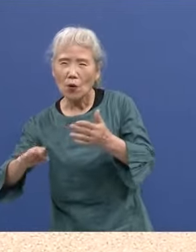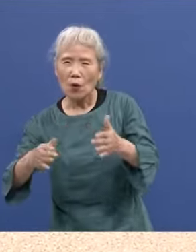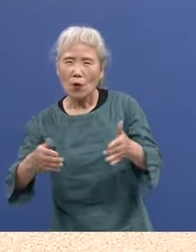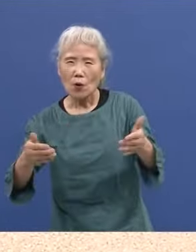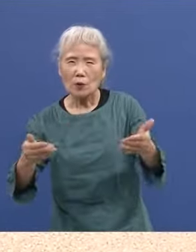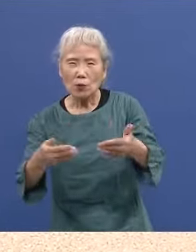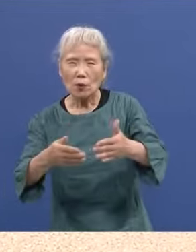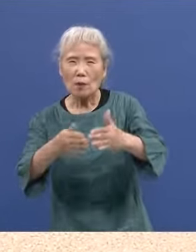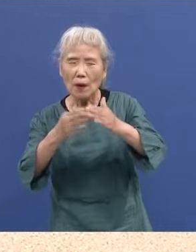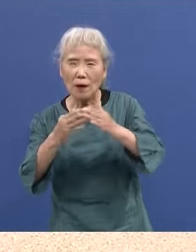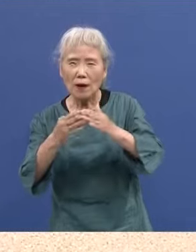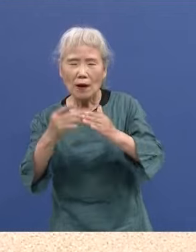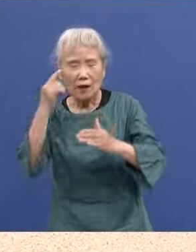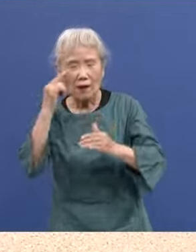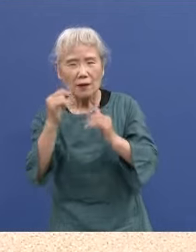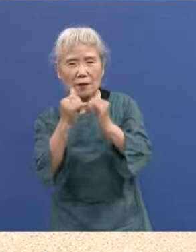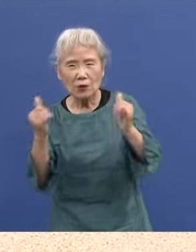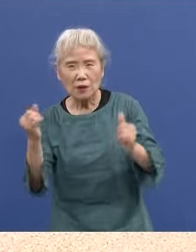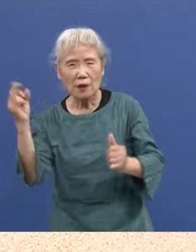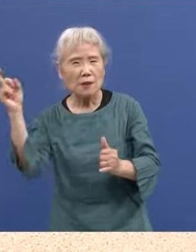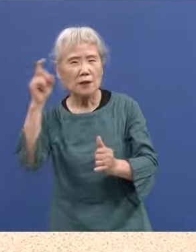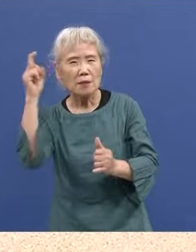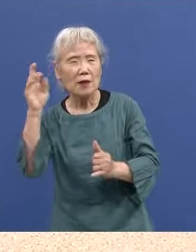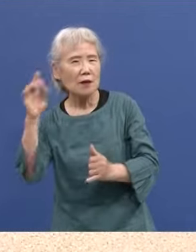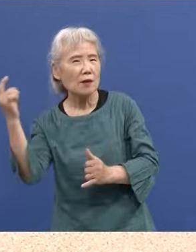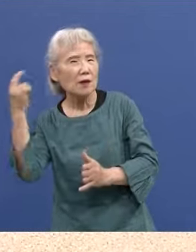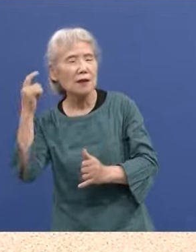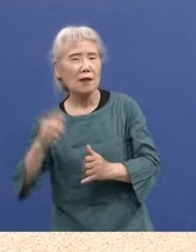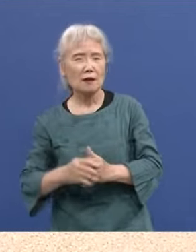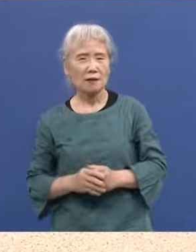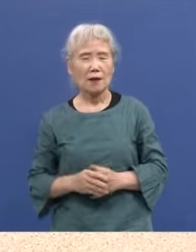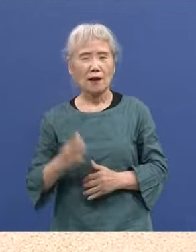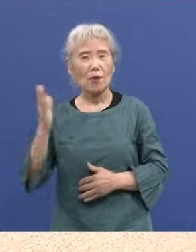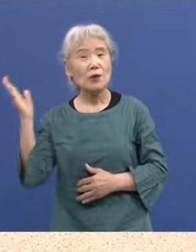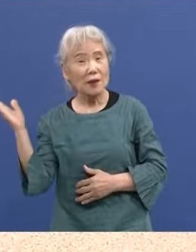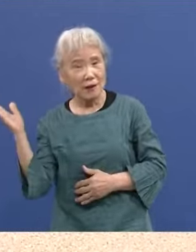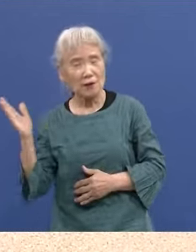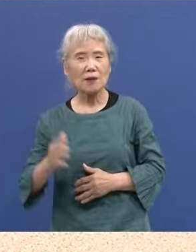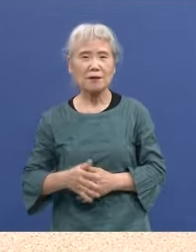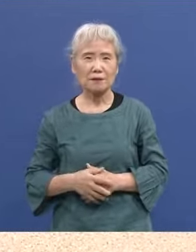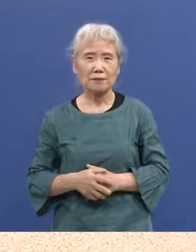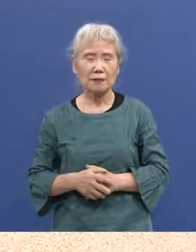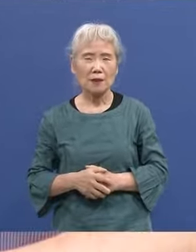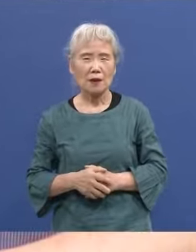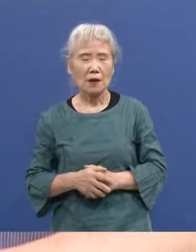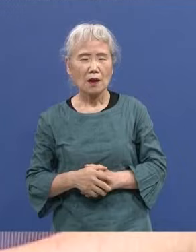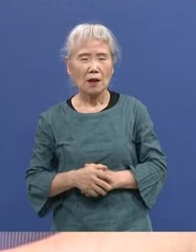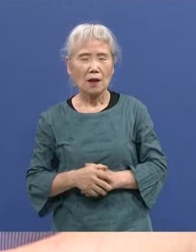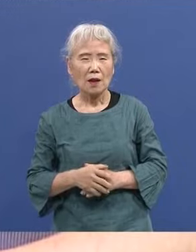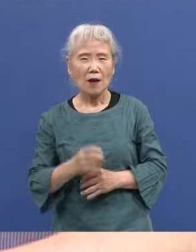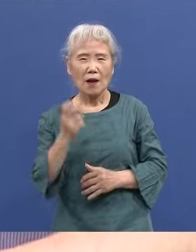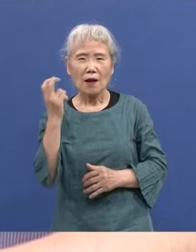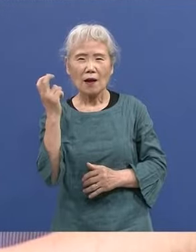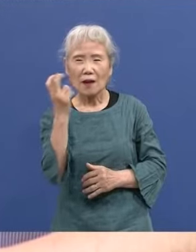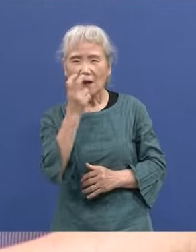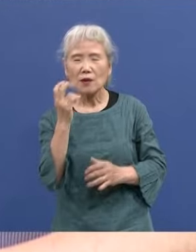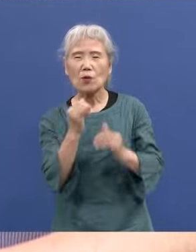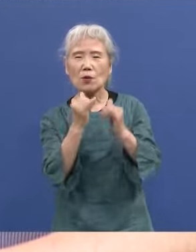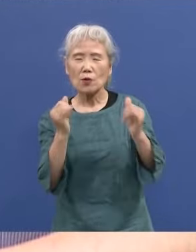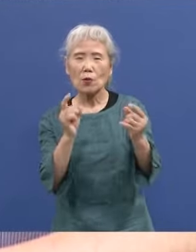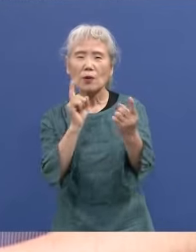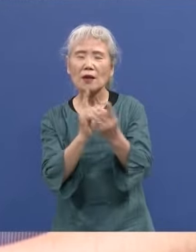考えておられる方に向けたセミナーがあるとお聞きしました。 はい、こちらになります。創業を検討されている方を対象